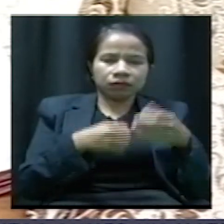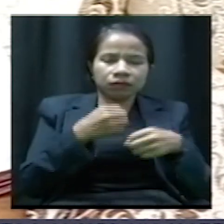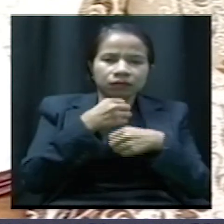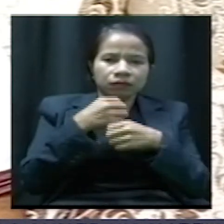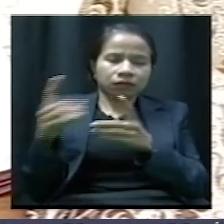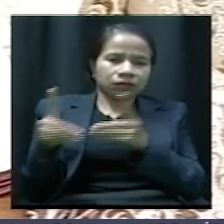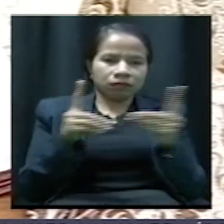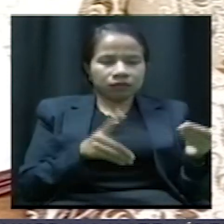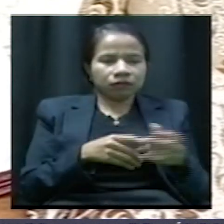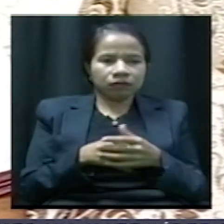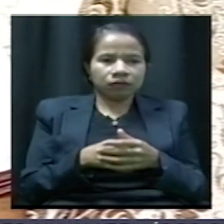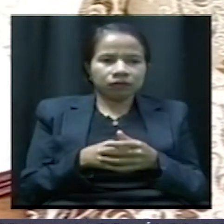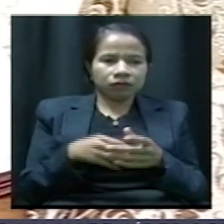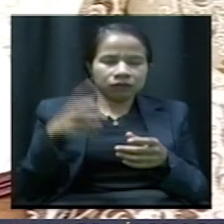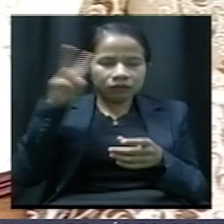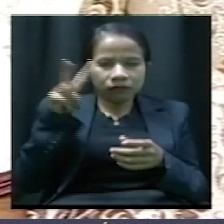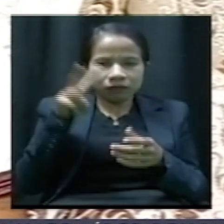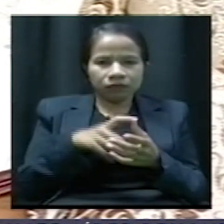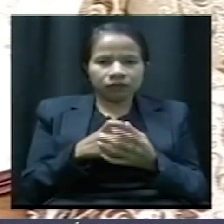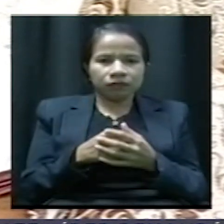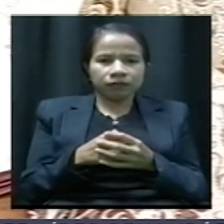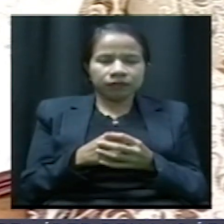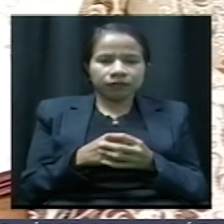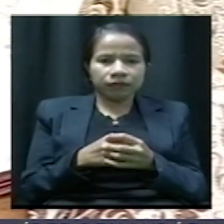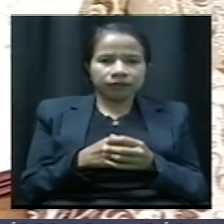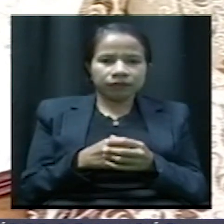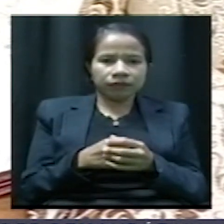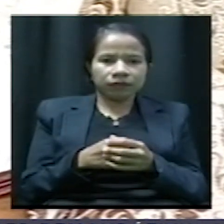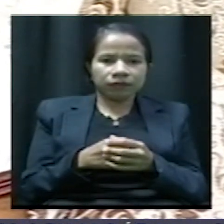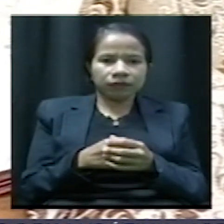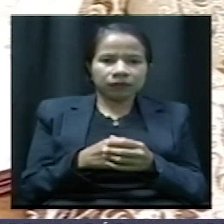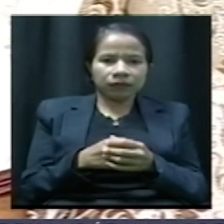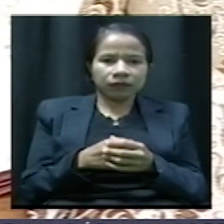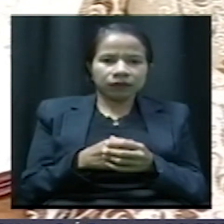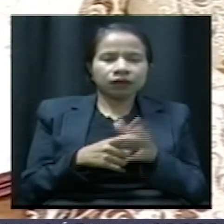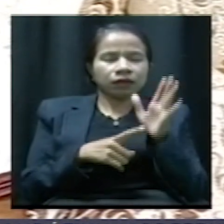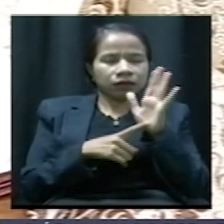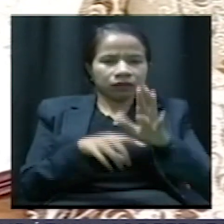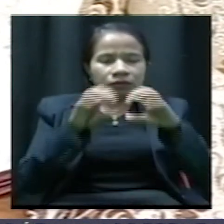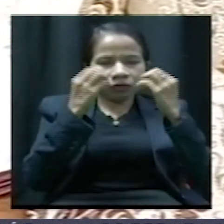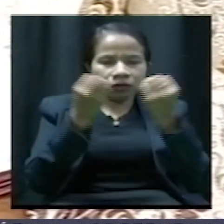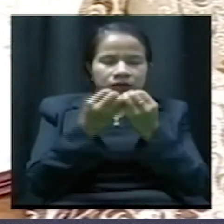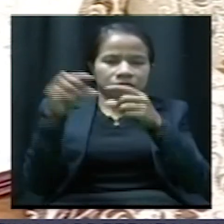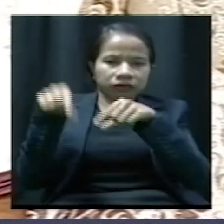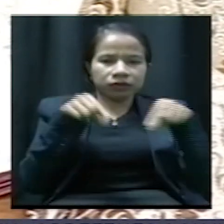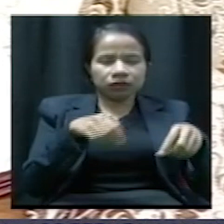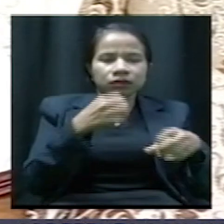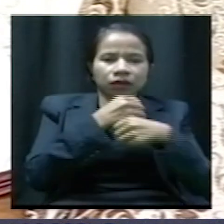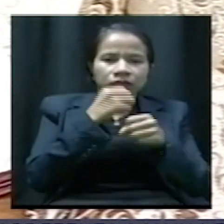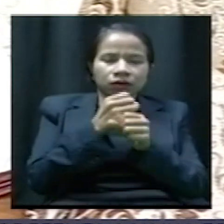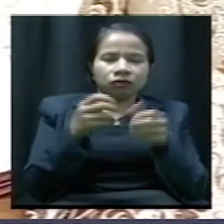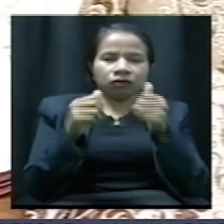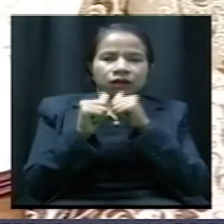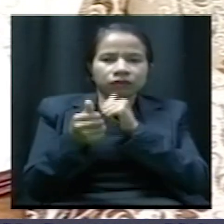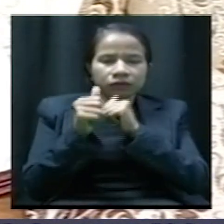tirmai então husi pesquisa ida ne ne sai evidência ida ba organização de deficiência tu halo